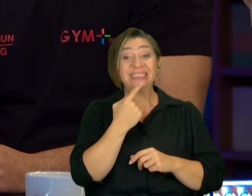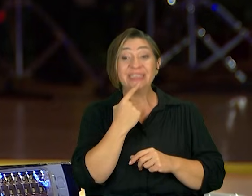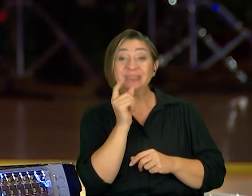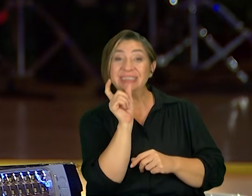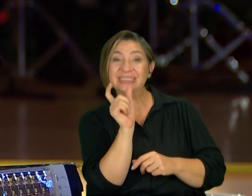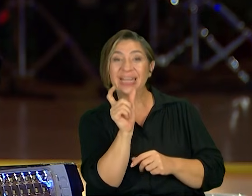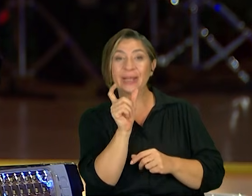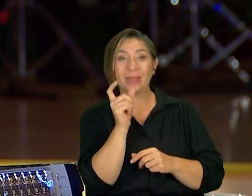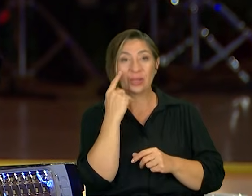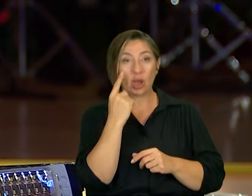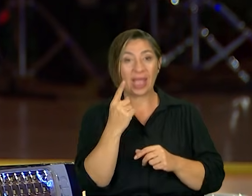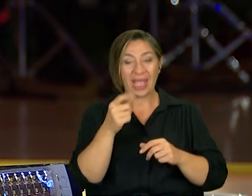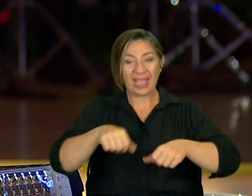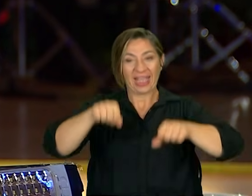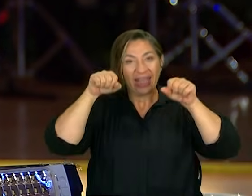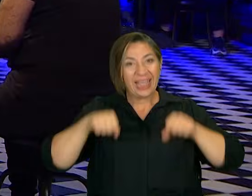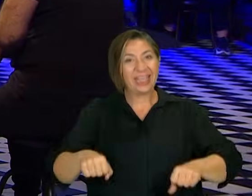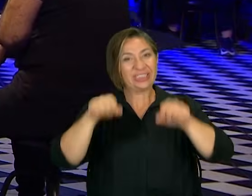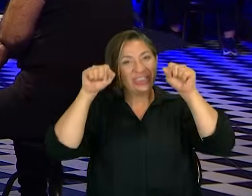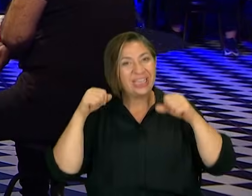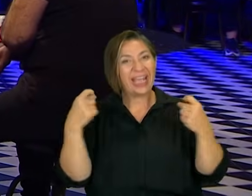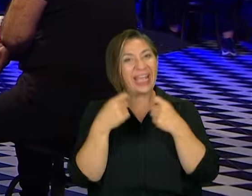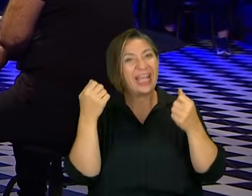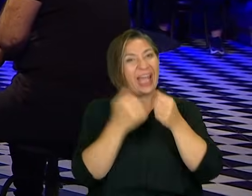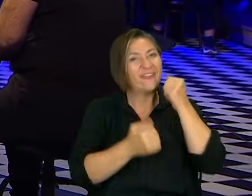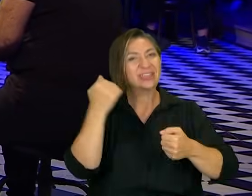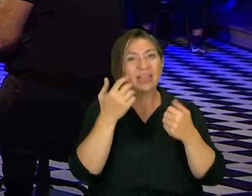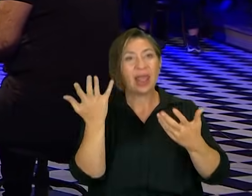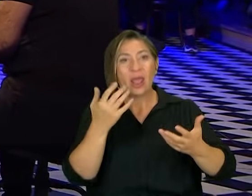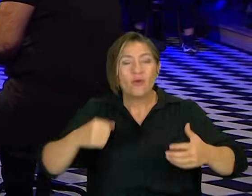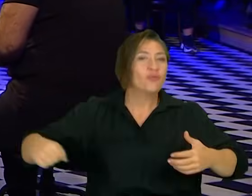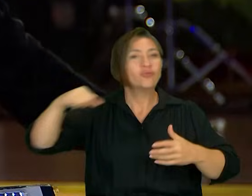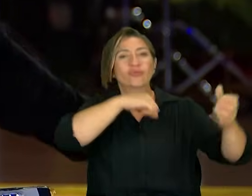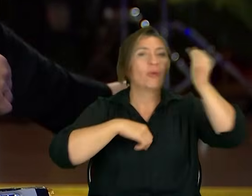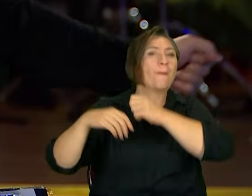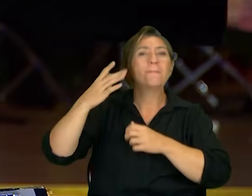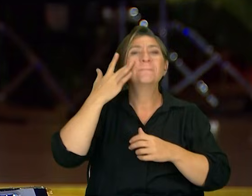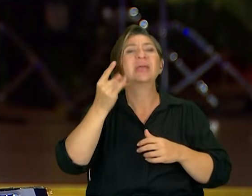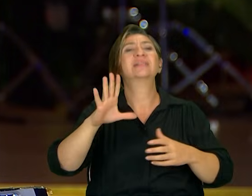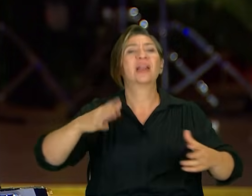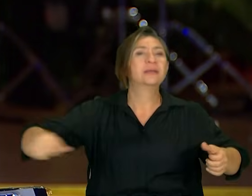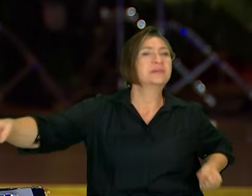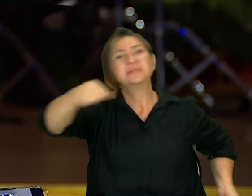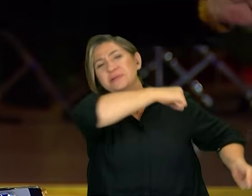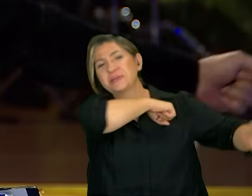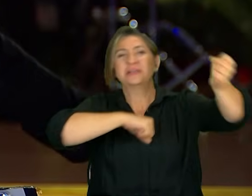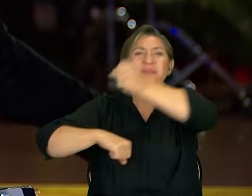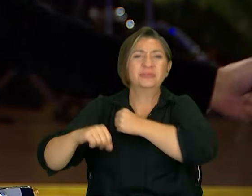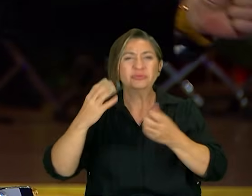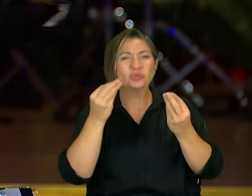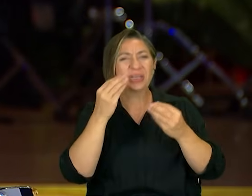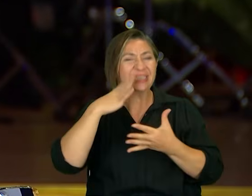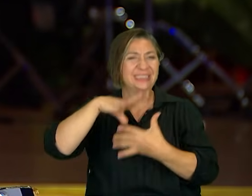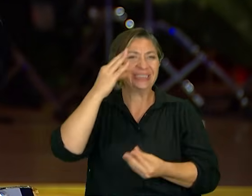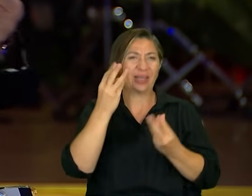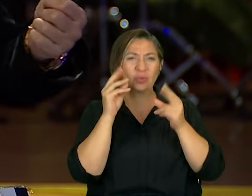de dayanarak, hani kayıkçı kavgası derler ya, evet, kimin nereye salladığı belli değil. Evet, yani doğru. Şöyle şöyle kavga doğru eden o kadar çok